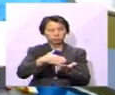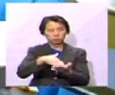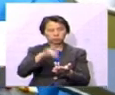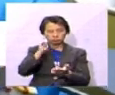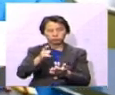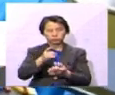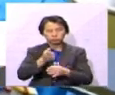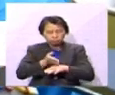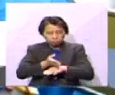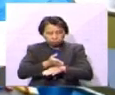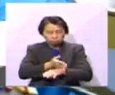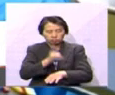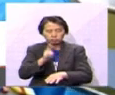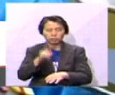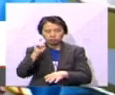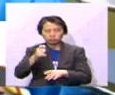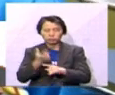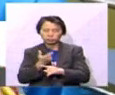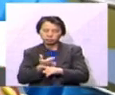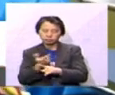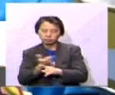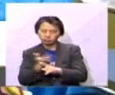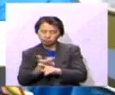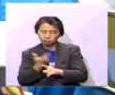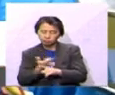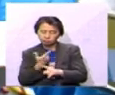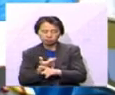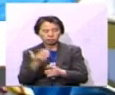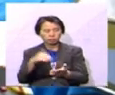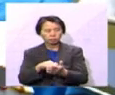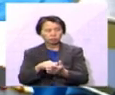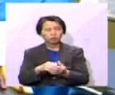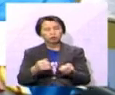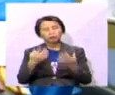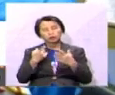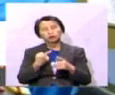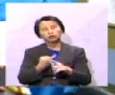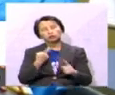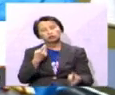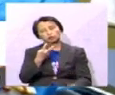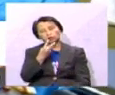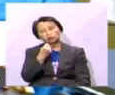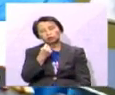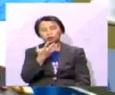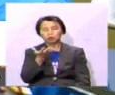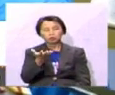dipulihkan balik atau dilatih lagi. Kebanyakannya adalah daripada segi